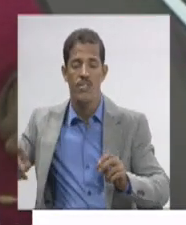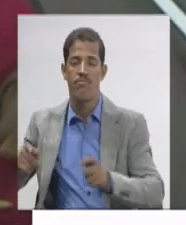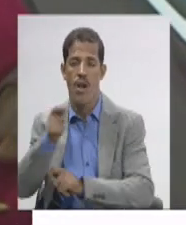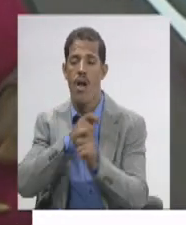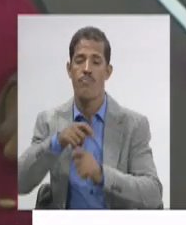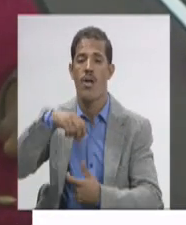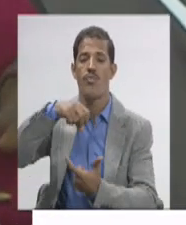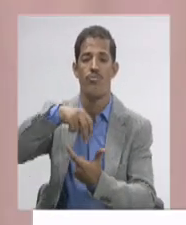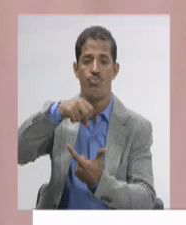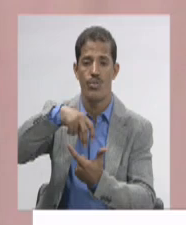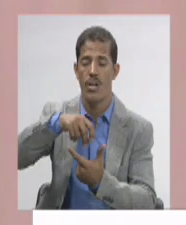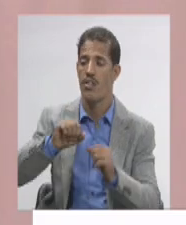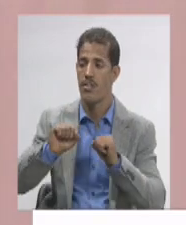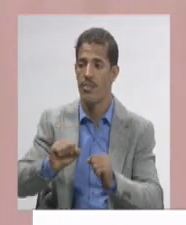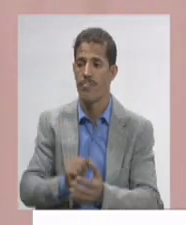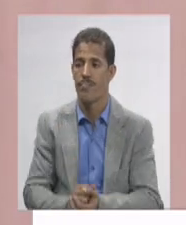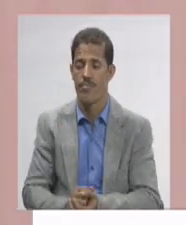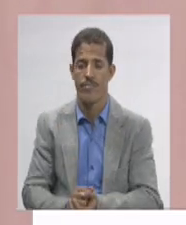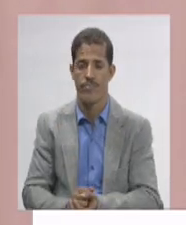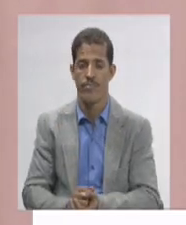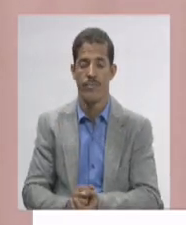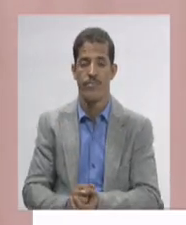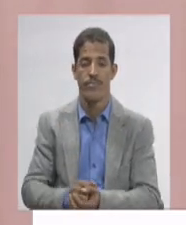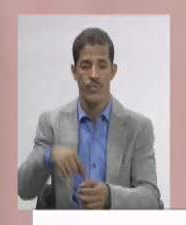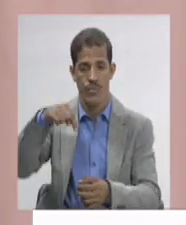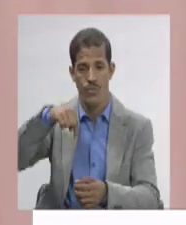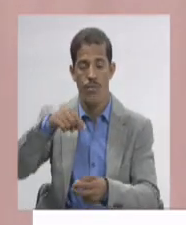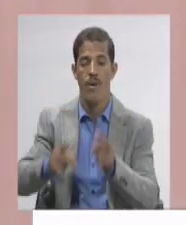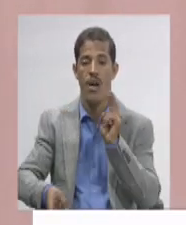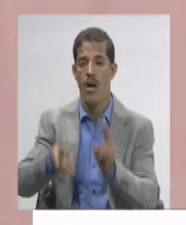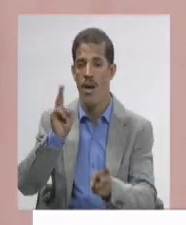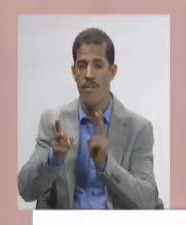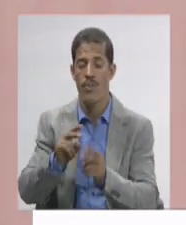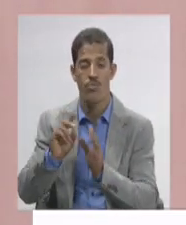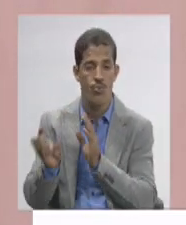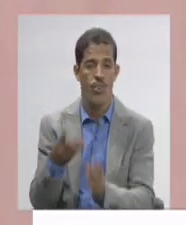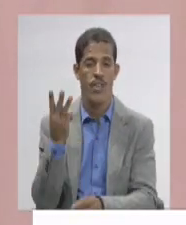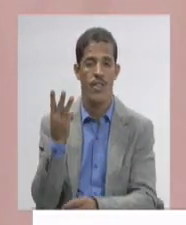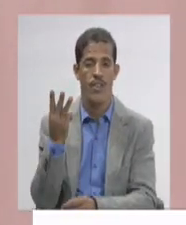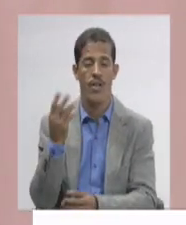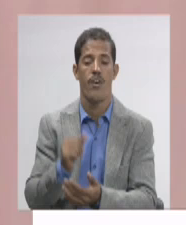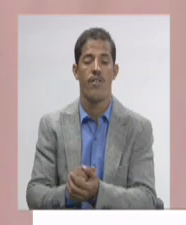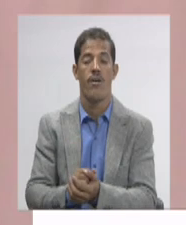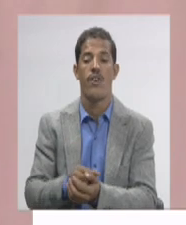التمور المحليه ان تنظيم هذا المهرجان في دورته الثالثه